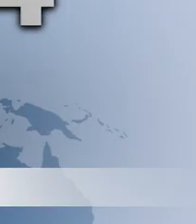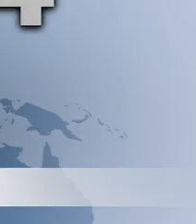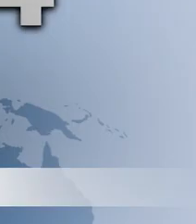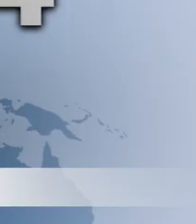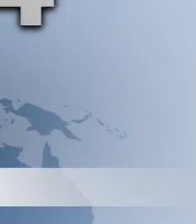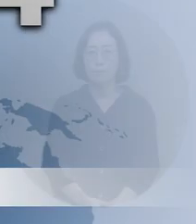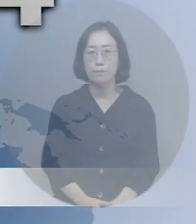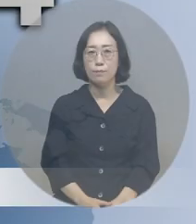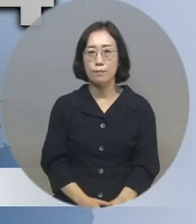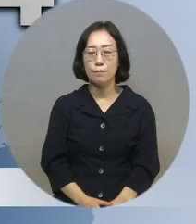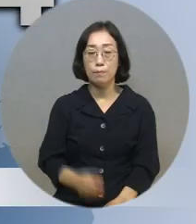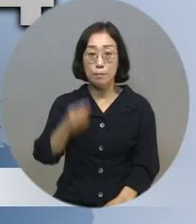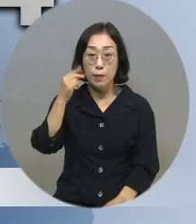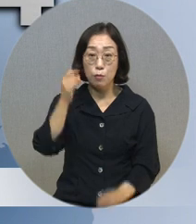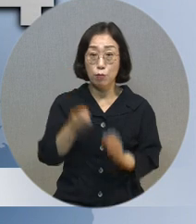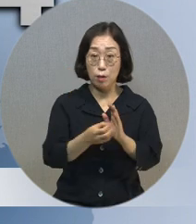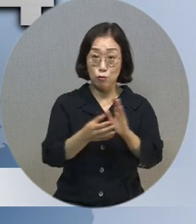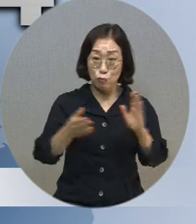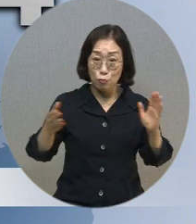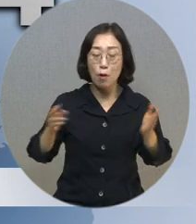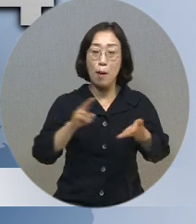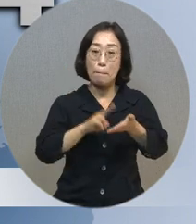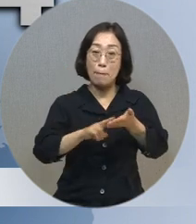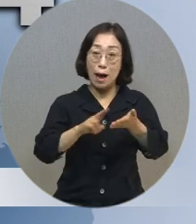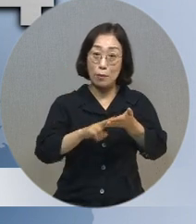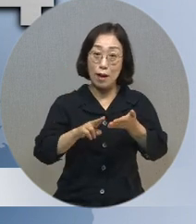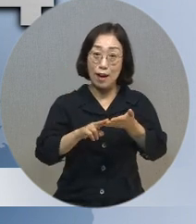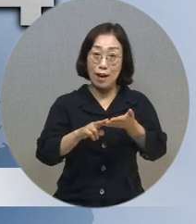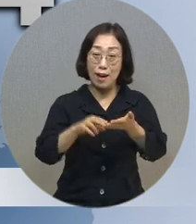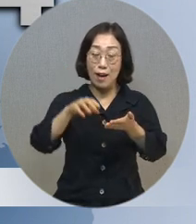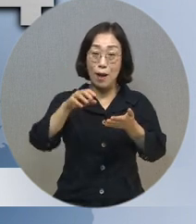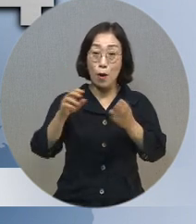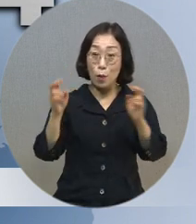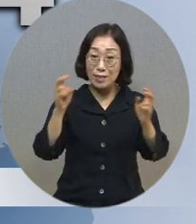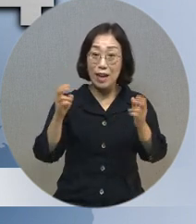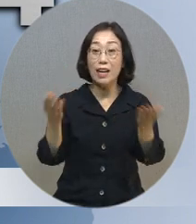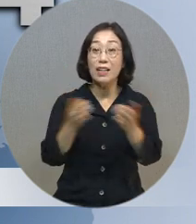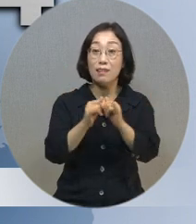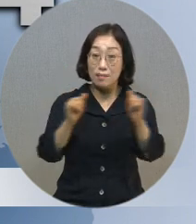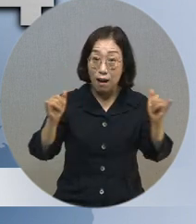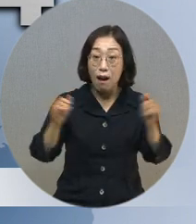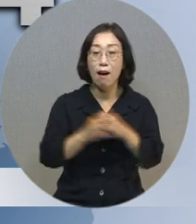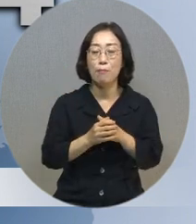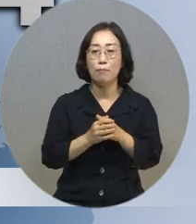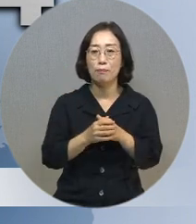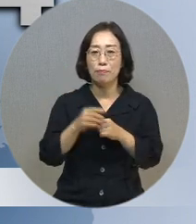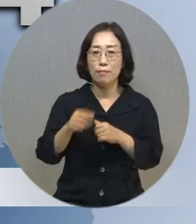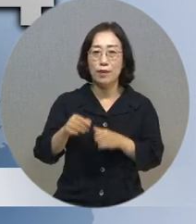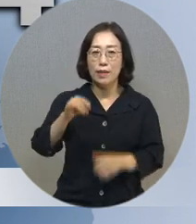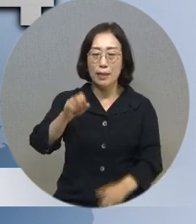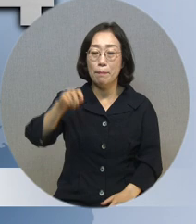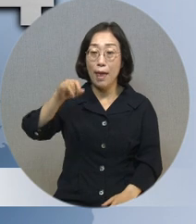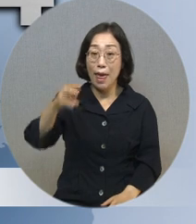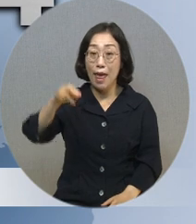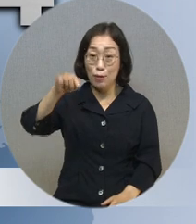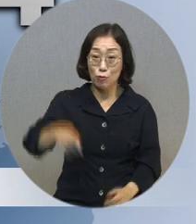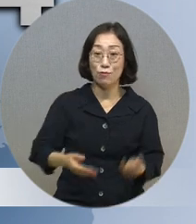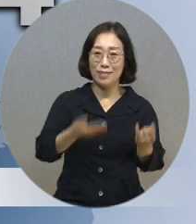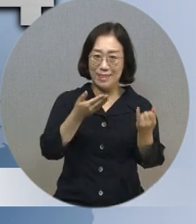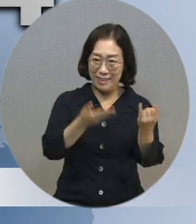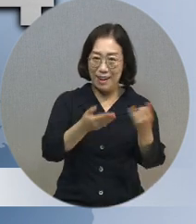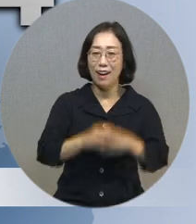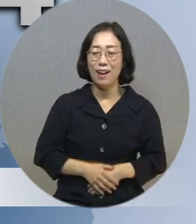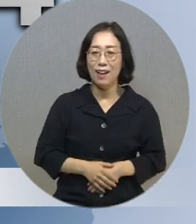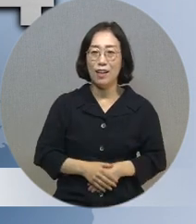있니다 미국의 유명 애니메이션 스튜디오에서 근무하는 한국인 애니메이터 씨가 전남